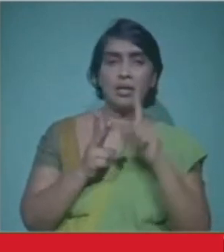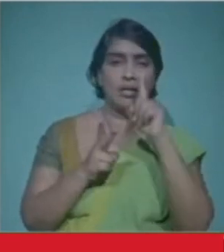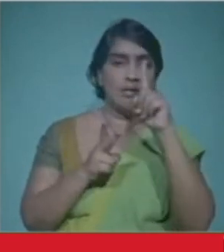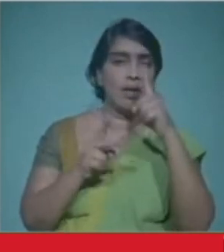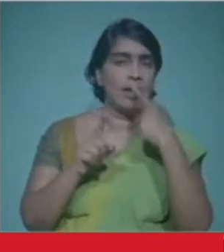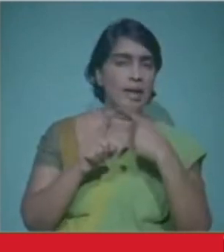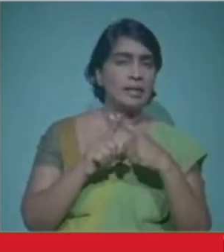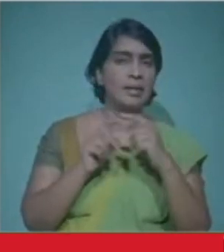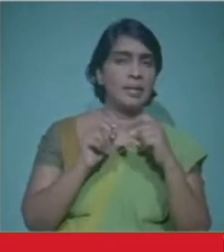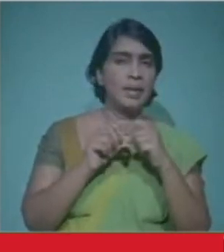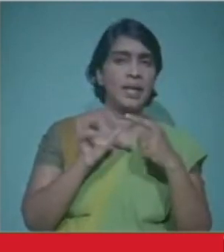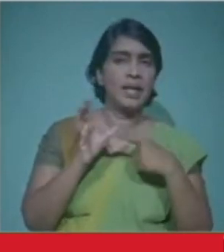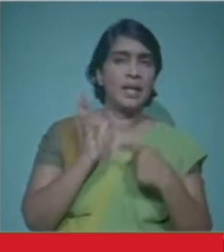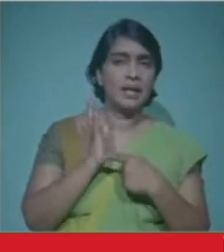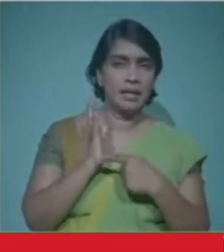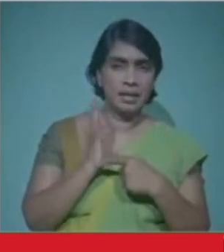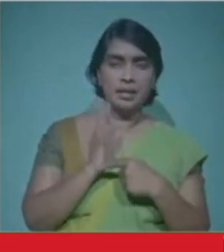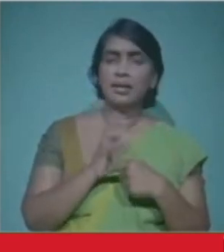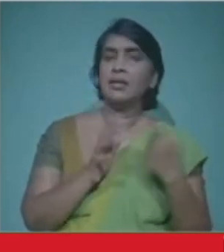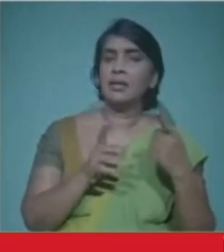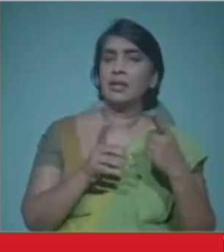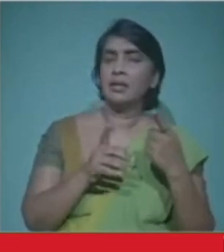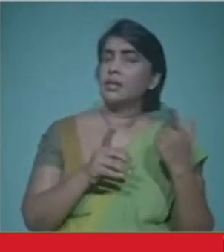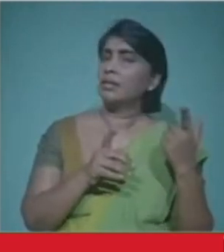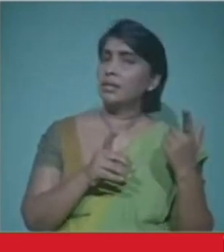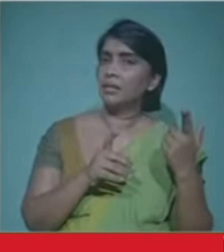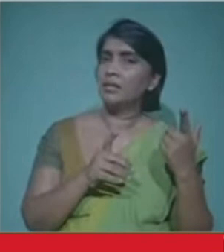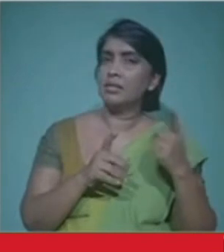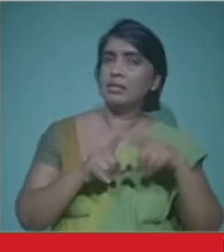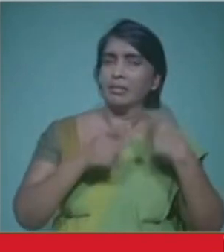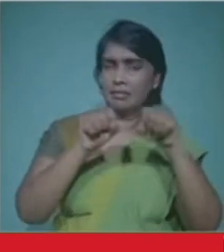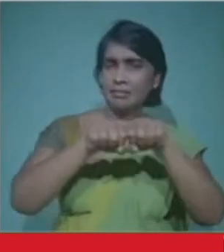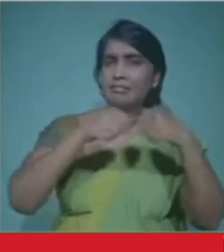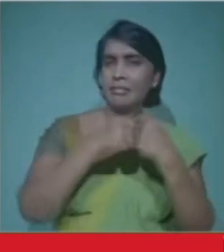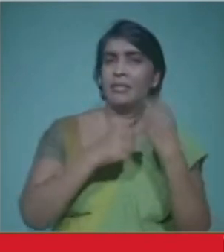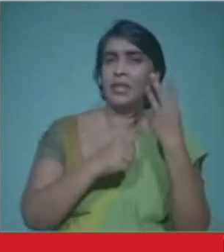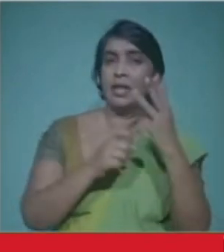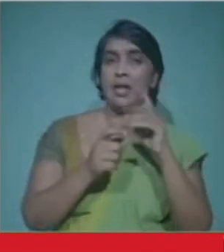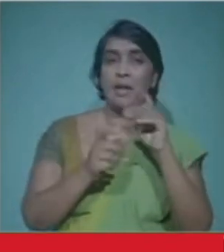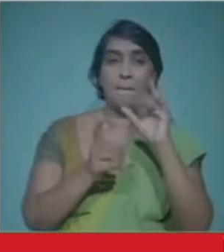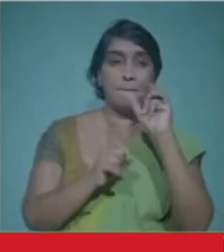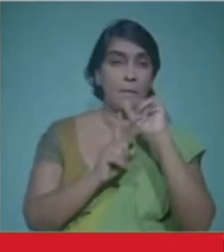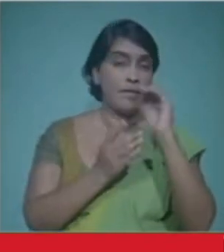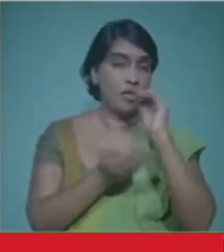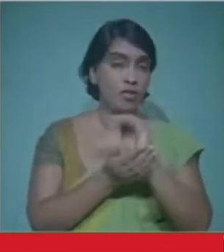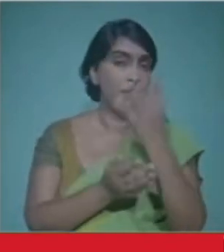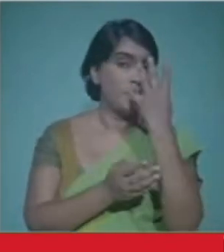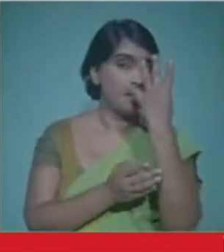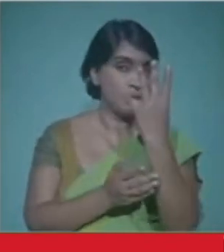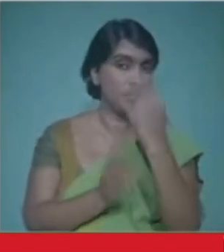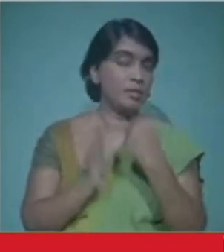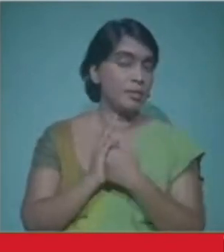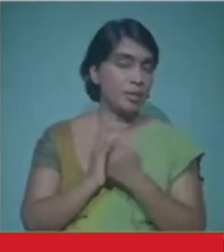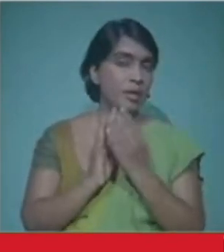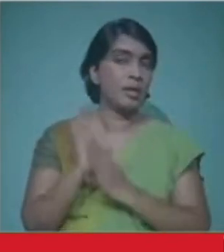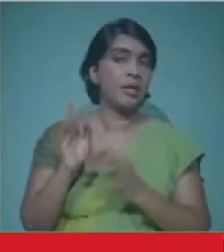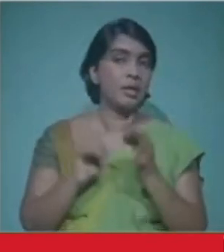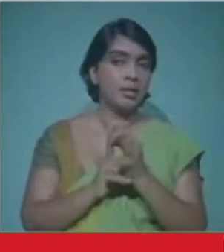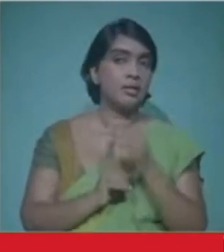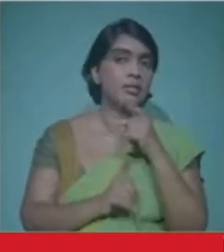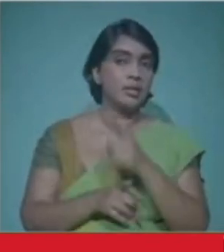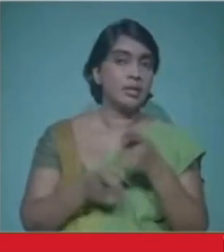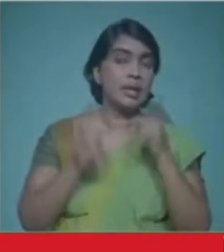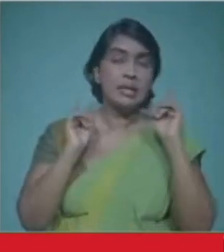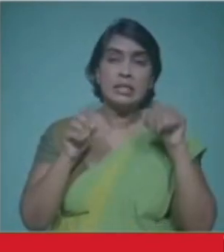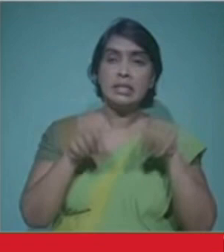1xBAT මාසප්ලේ ස්කයි එක්ස් කියන සමාගම්. ඒ කියන්නේ කම්පැනි හතරක් තියෙනවා ගරු ඇමතිතුමනි. බෙටින් ඇන්